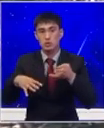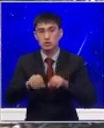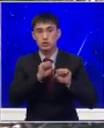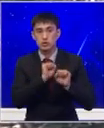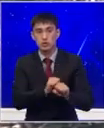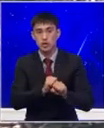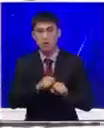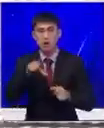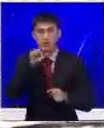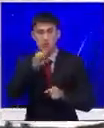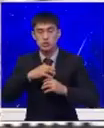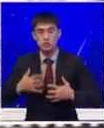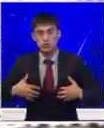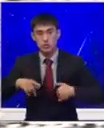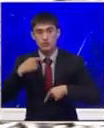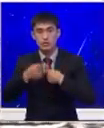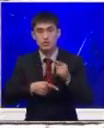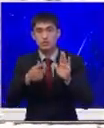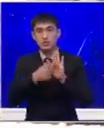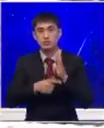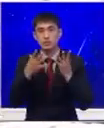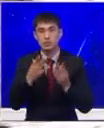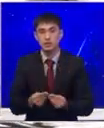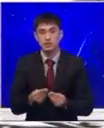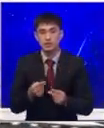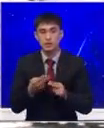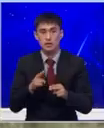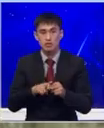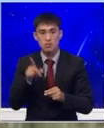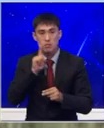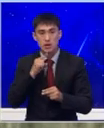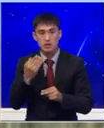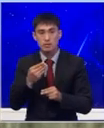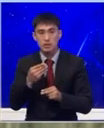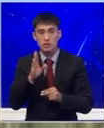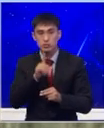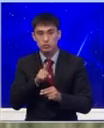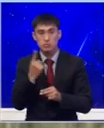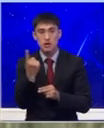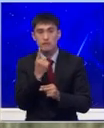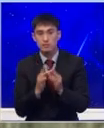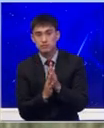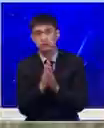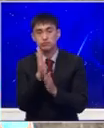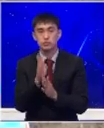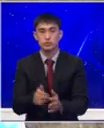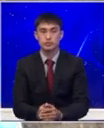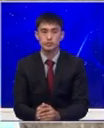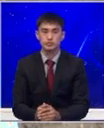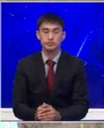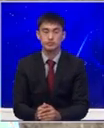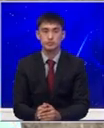и защищают от птиц и животных в течение 70 дней до тех пор пока там не взойдут первые расточки